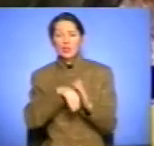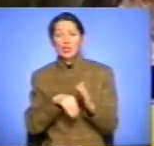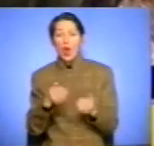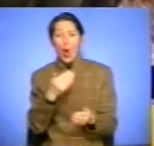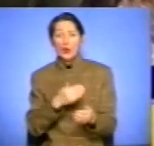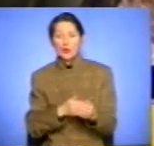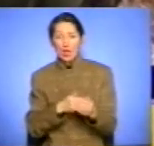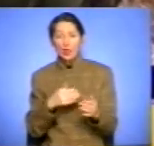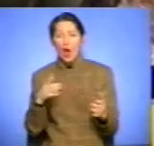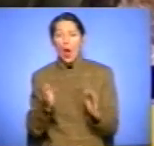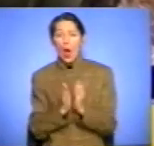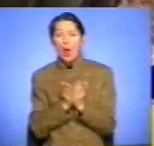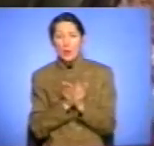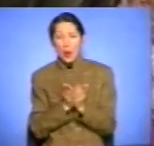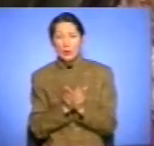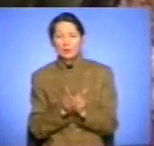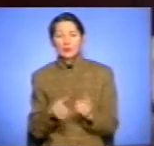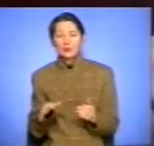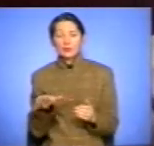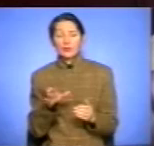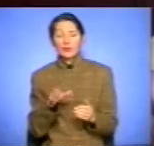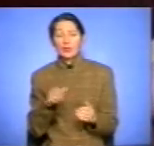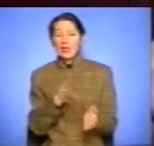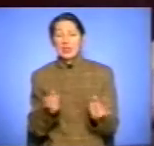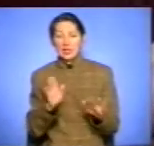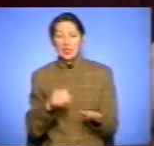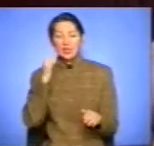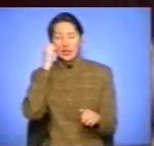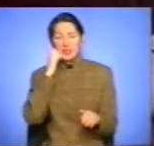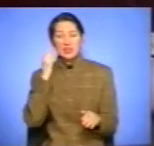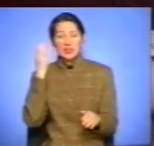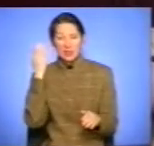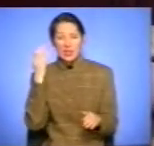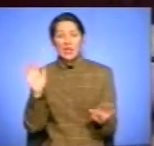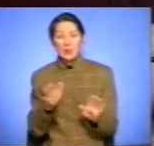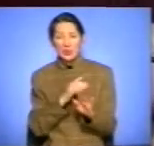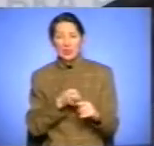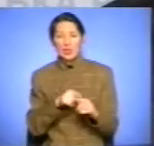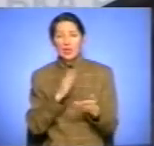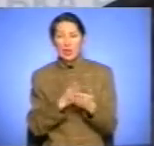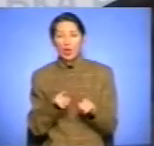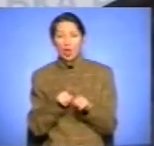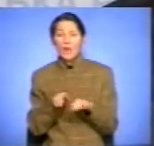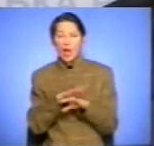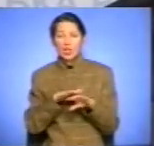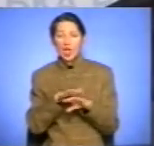на псіхіти Степана Гіги не залишиться поза увагою і старіші композиції які стали народними